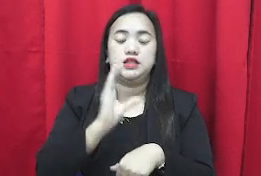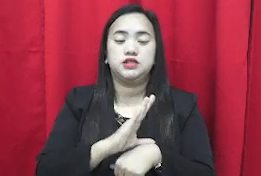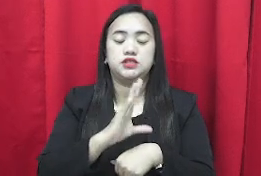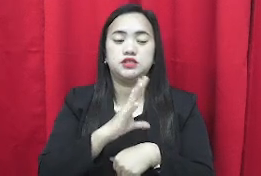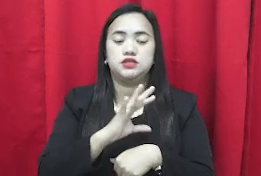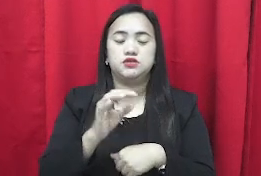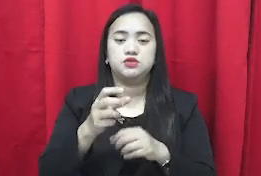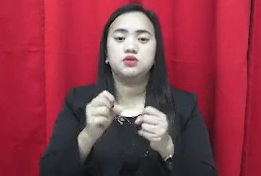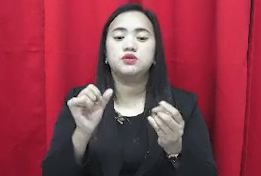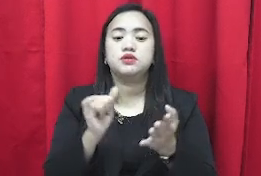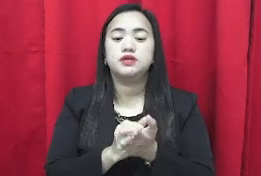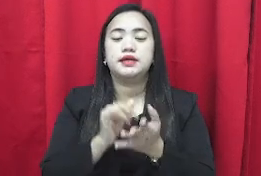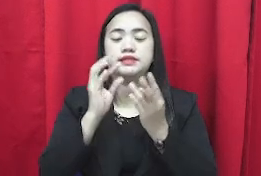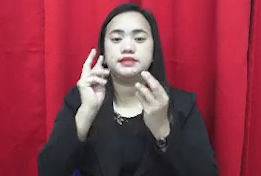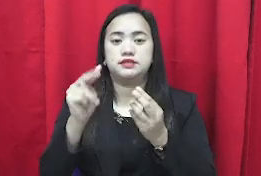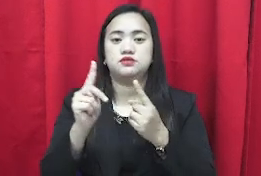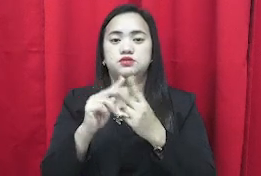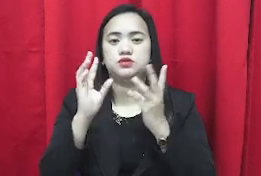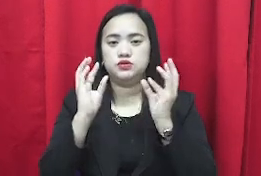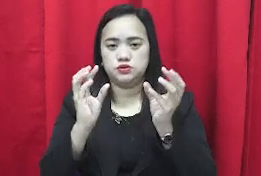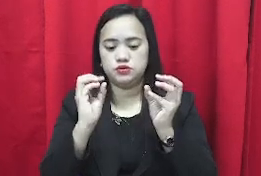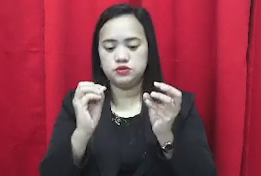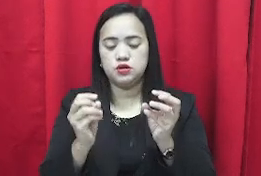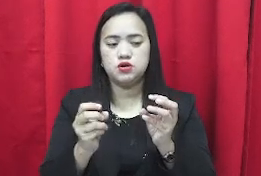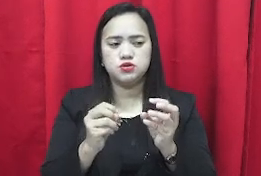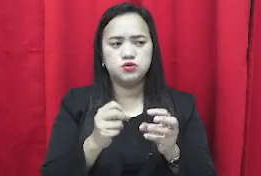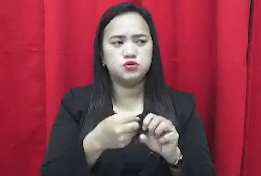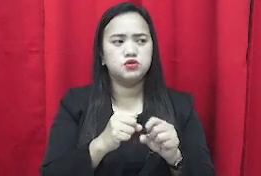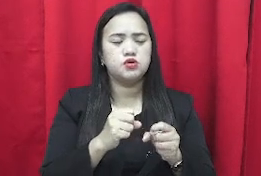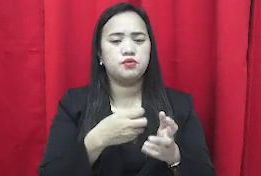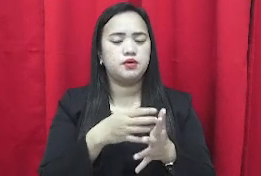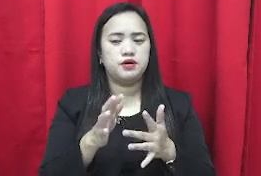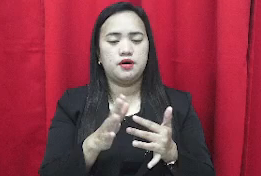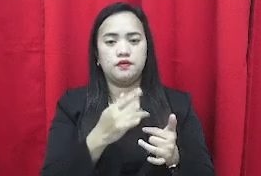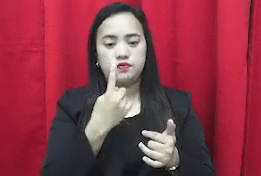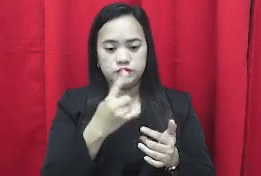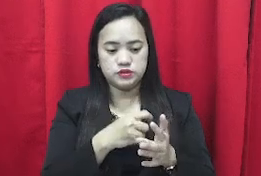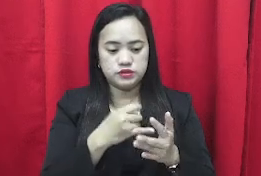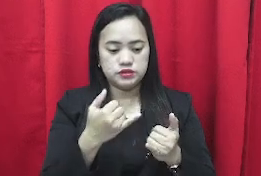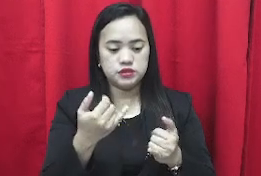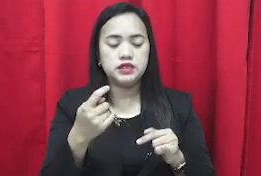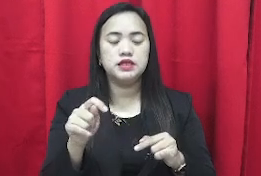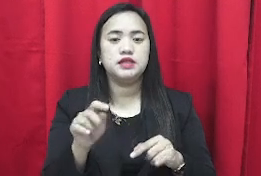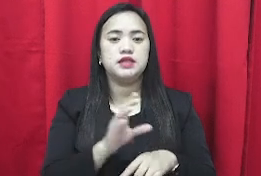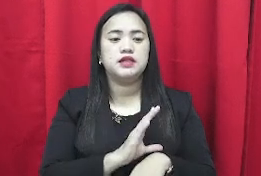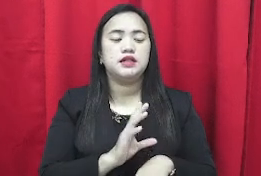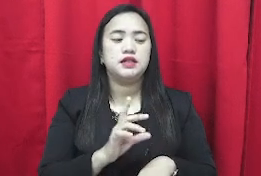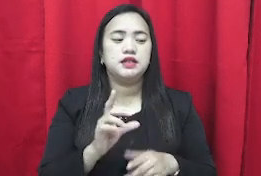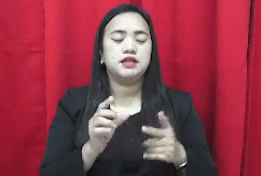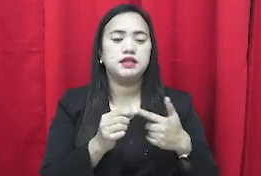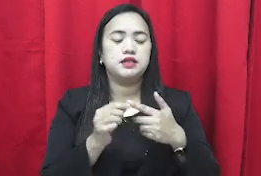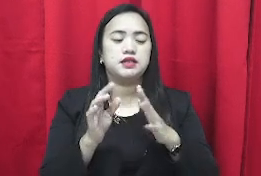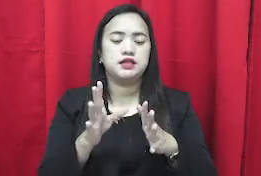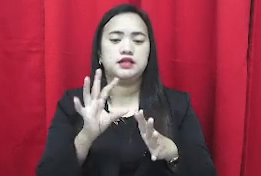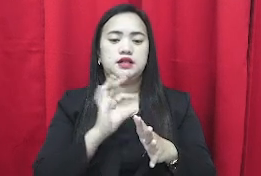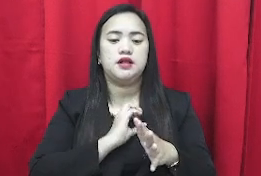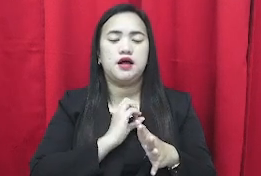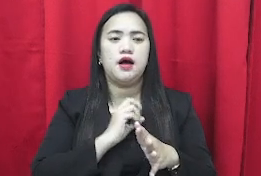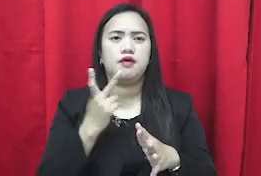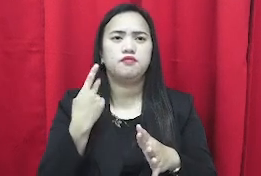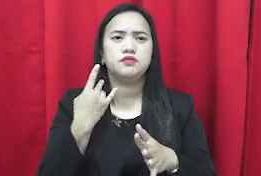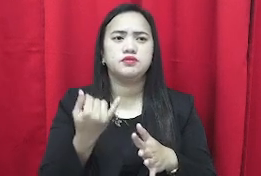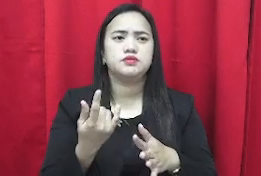para sila ay turuan so sinoang leader ang kanang nakakahawak sa kanila yung subm nila